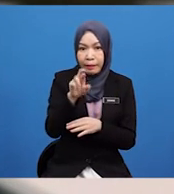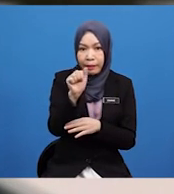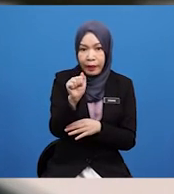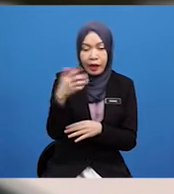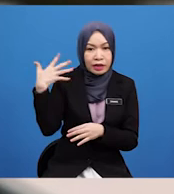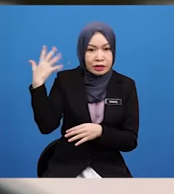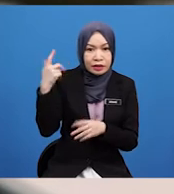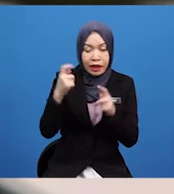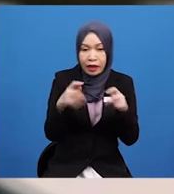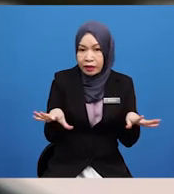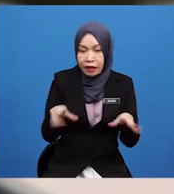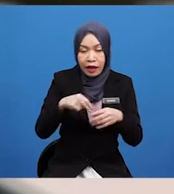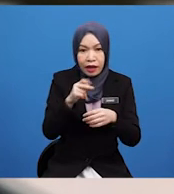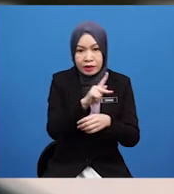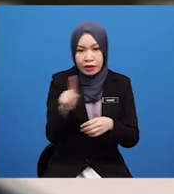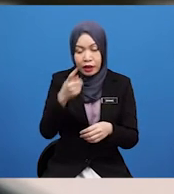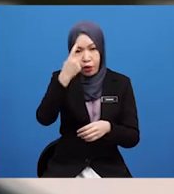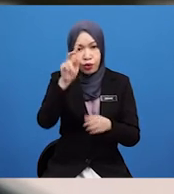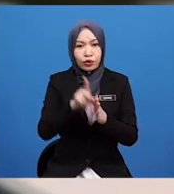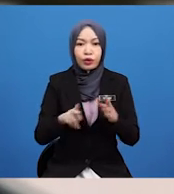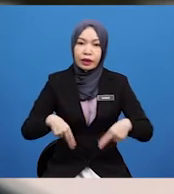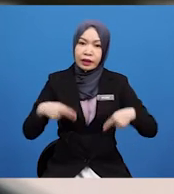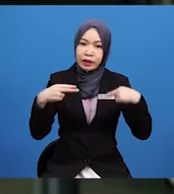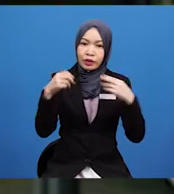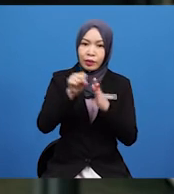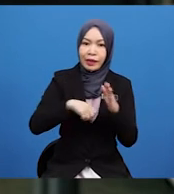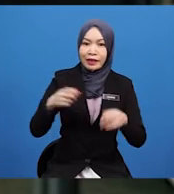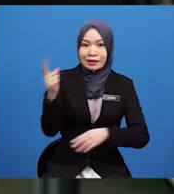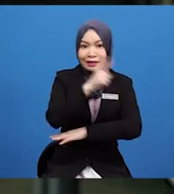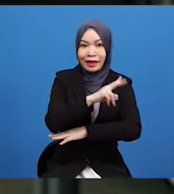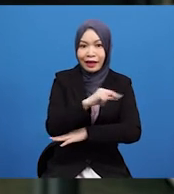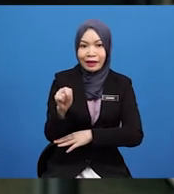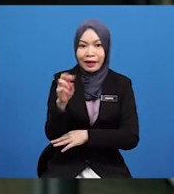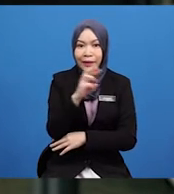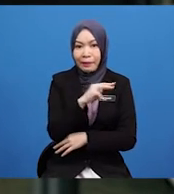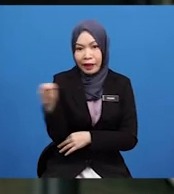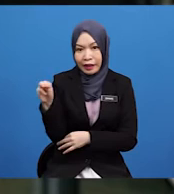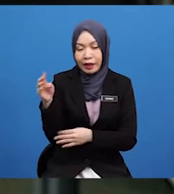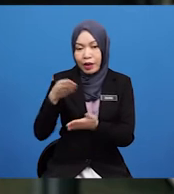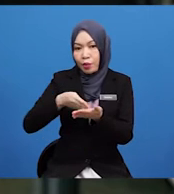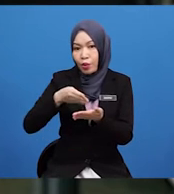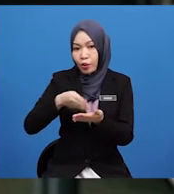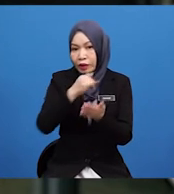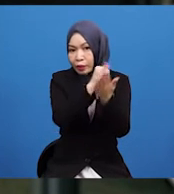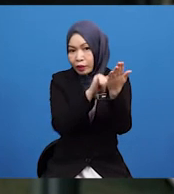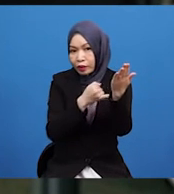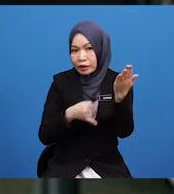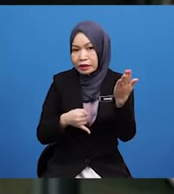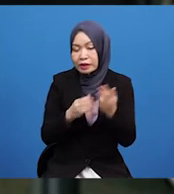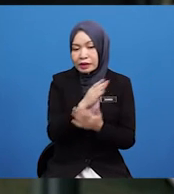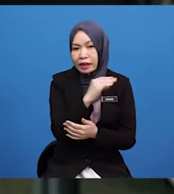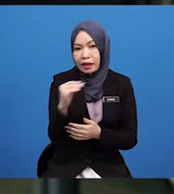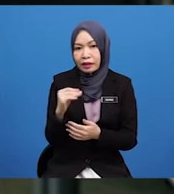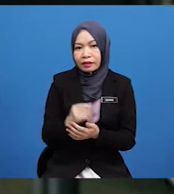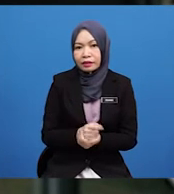demi kelangsungan kehidupan seharian mereka bukti peninggalan lukisan di gua sisa